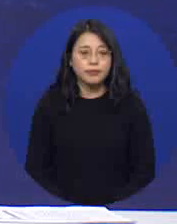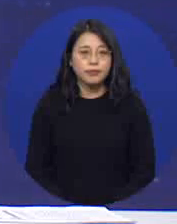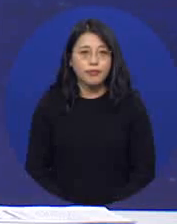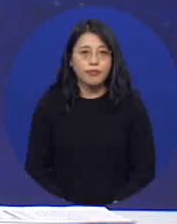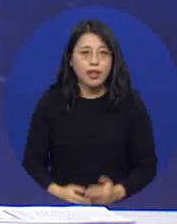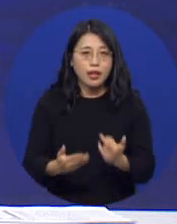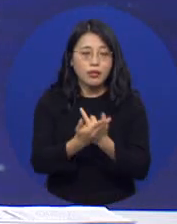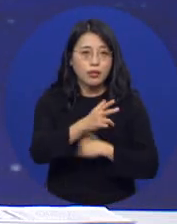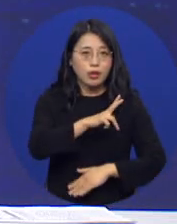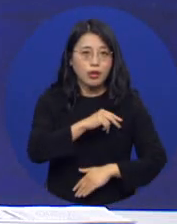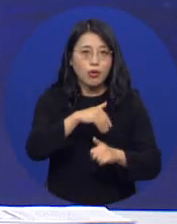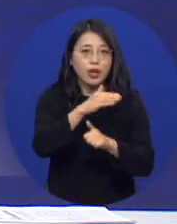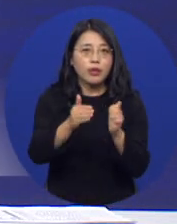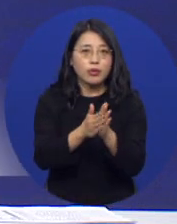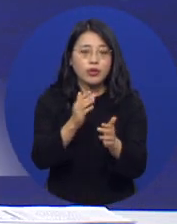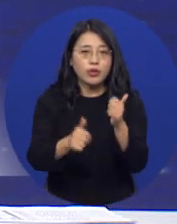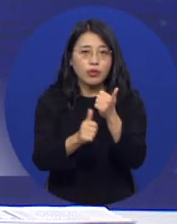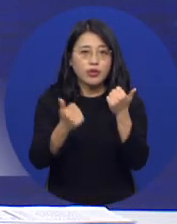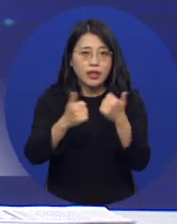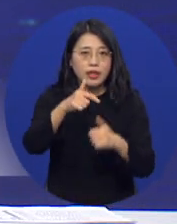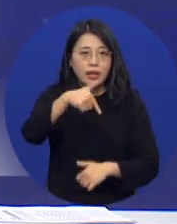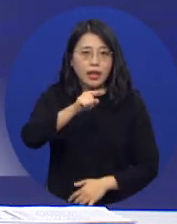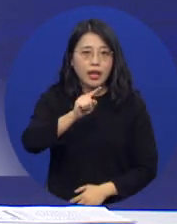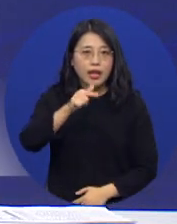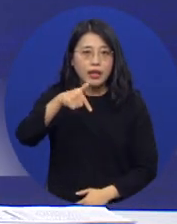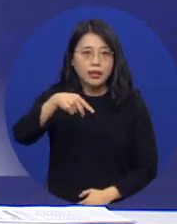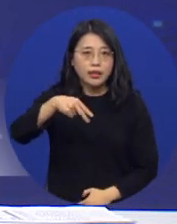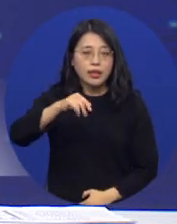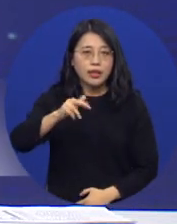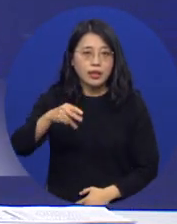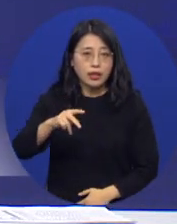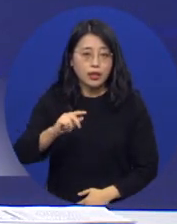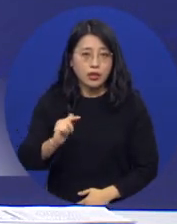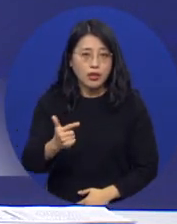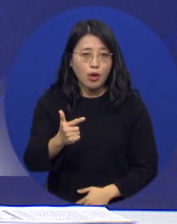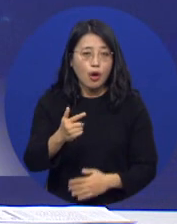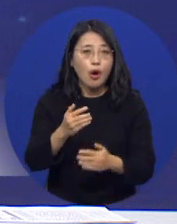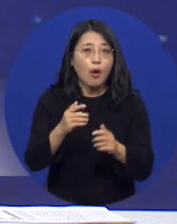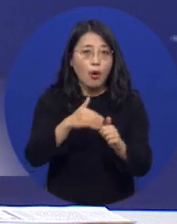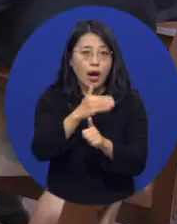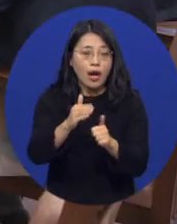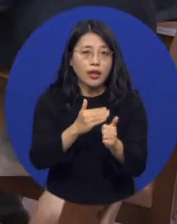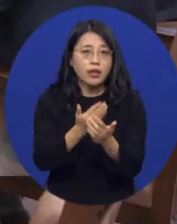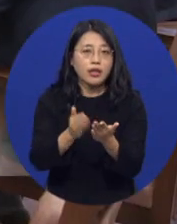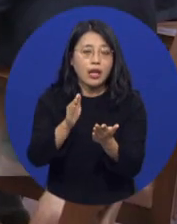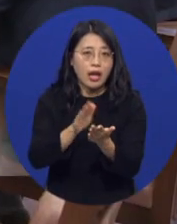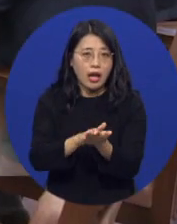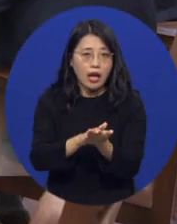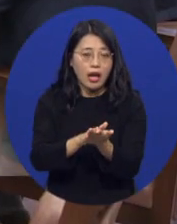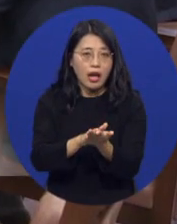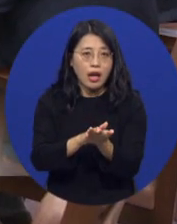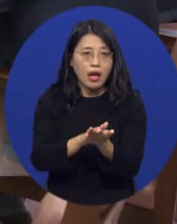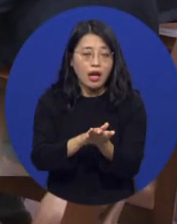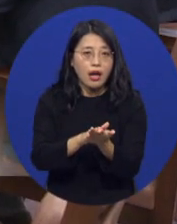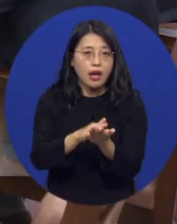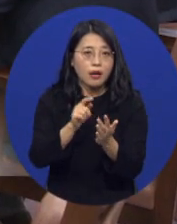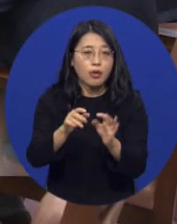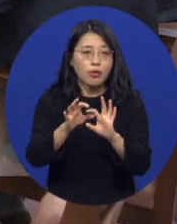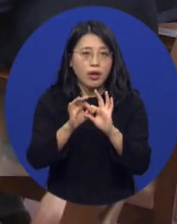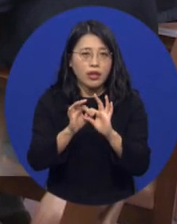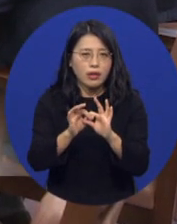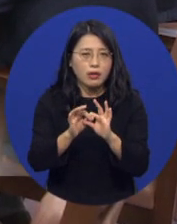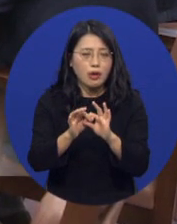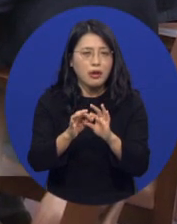제주도의회 환경도시위원회는 가시천 하천정비사업 환경영향평가 동의안에 대해 범람피해 사례 등